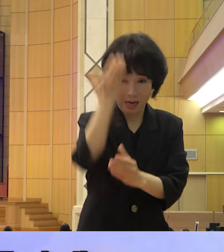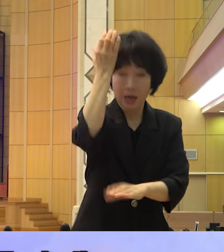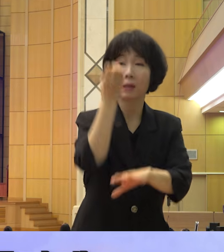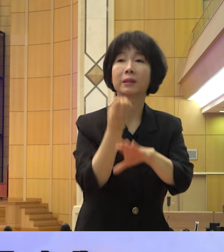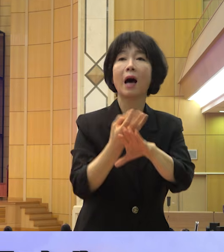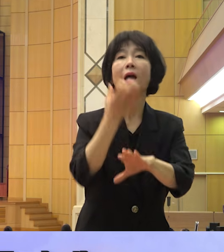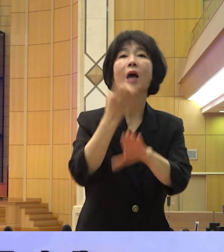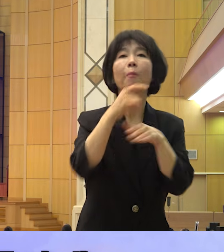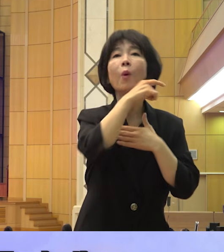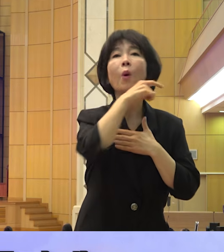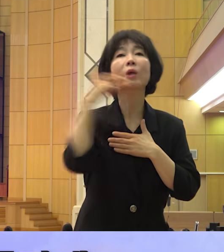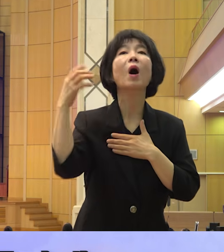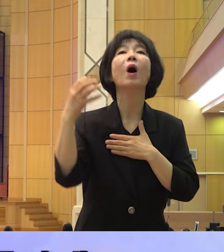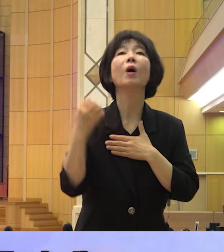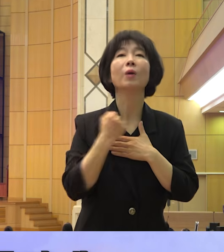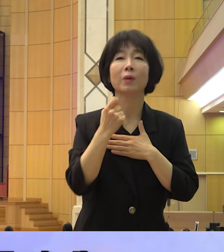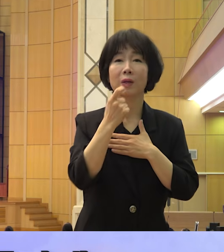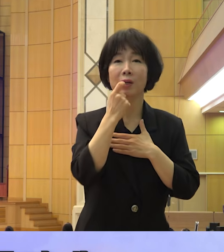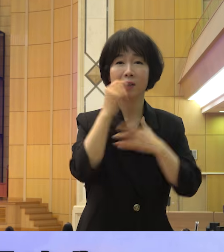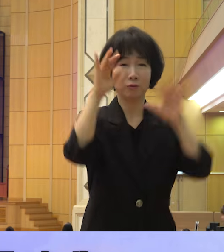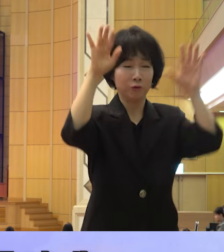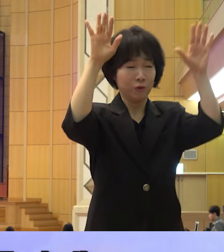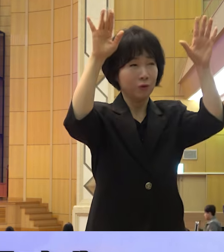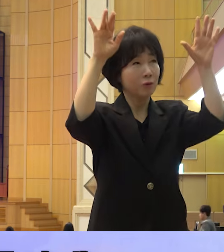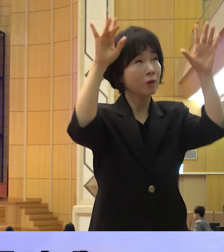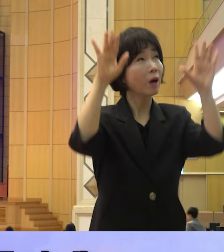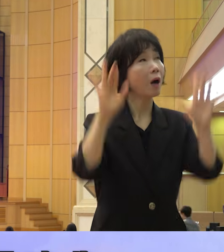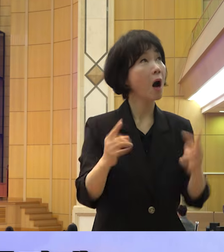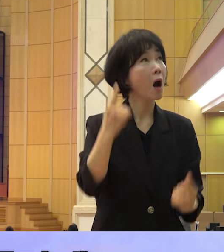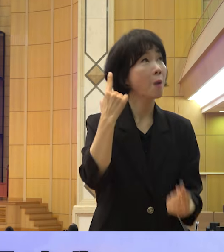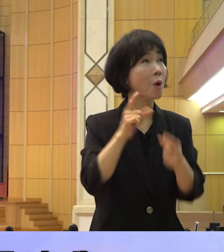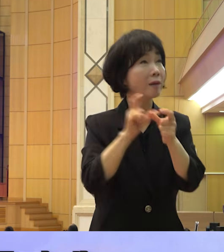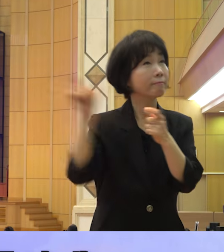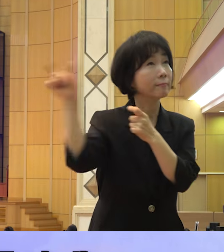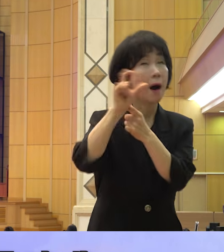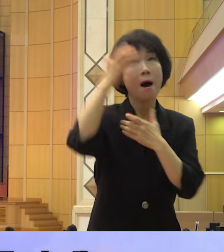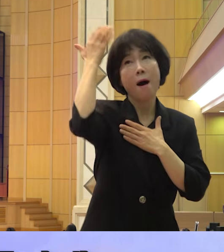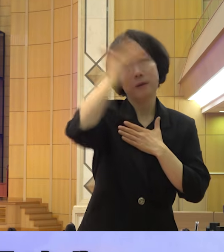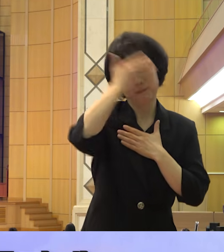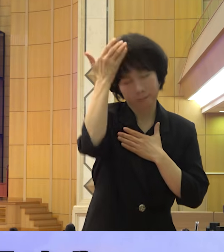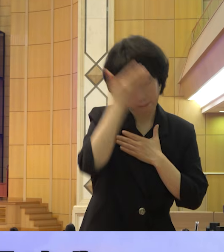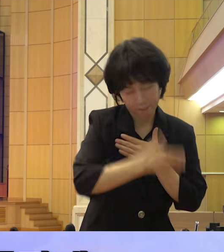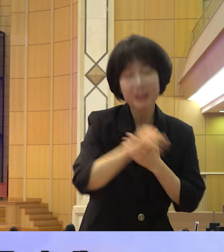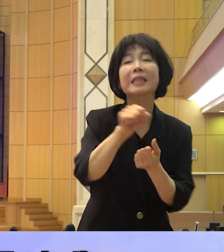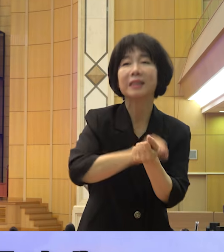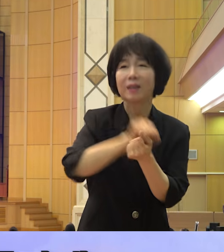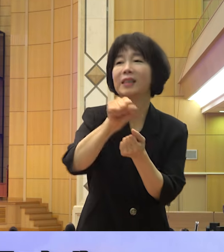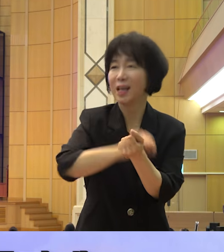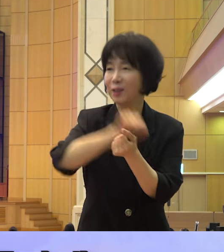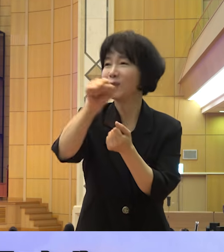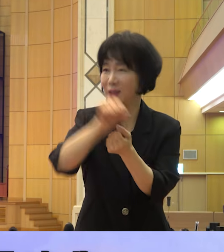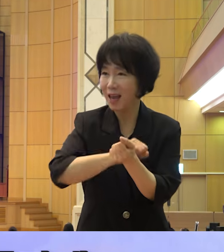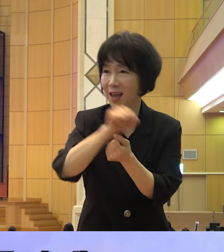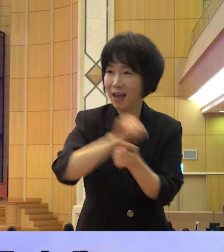샘물같이 솟아나는 보혈로 눈보다 더 희게 씻으라.